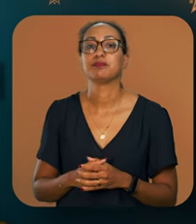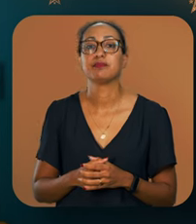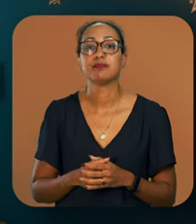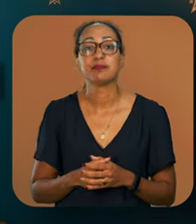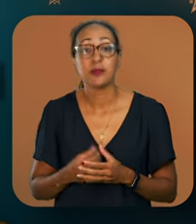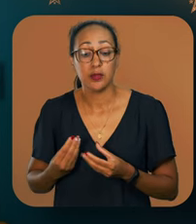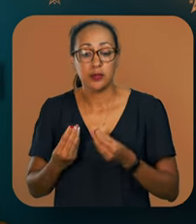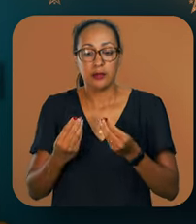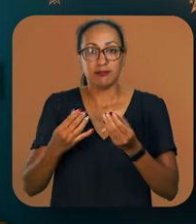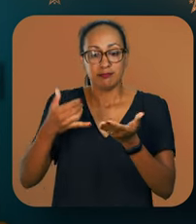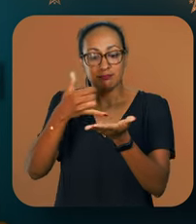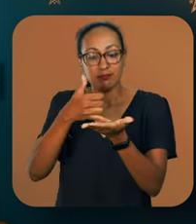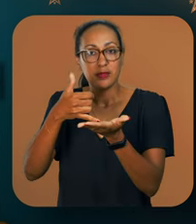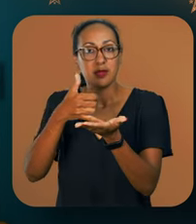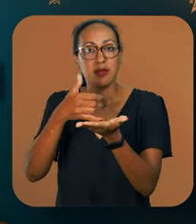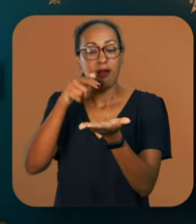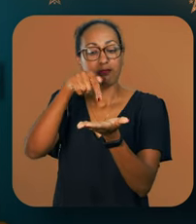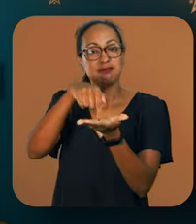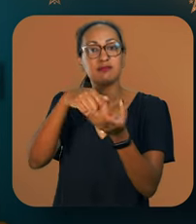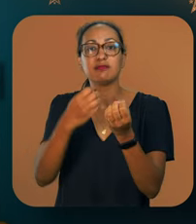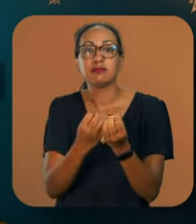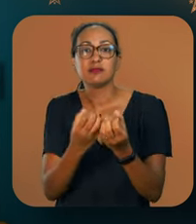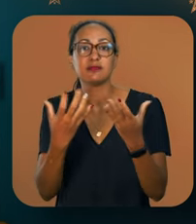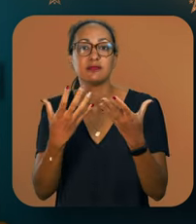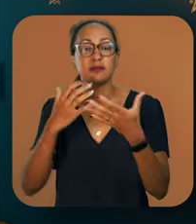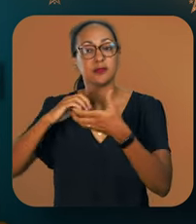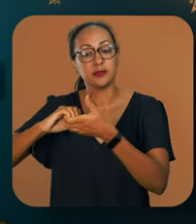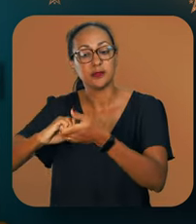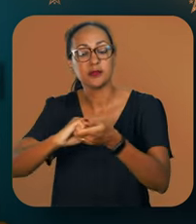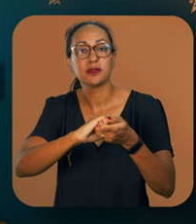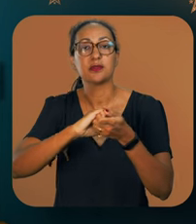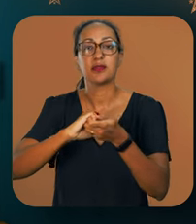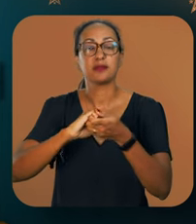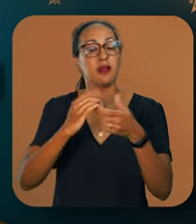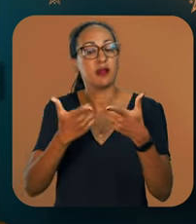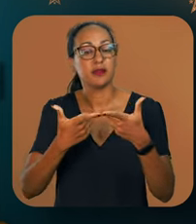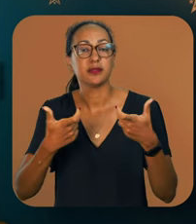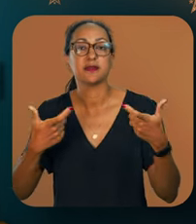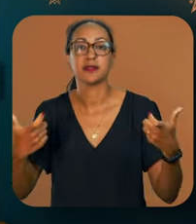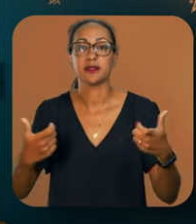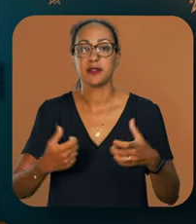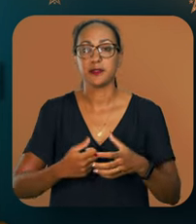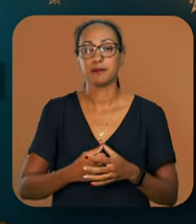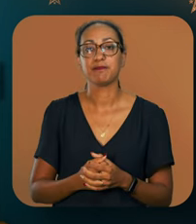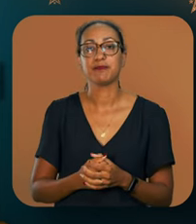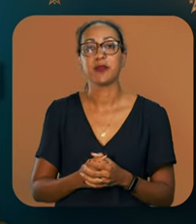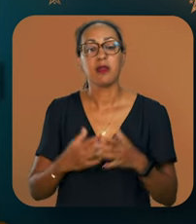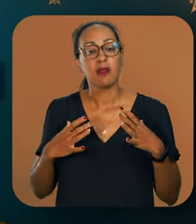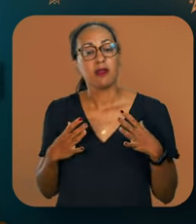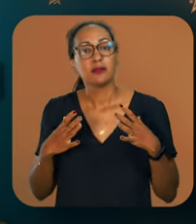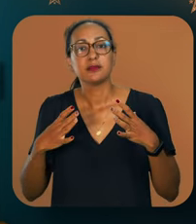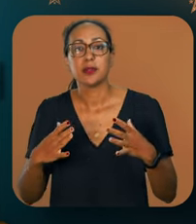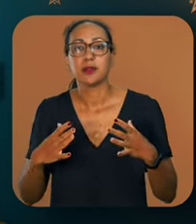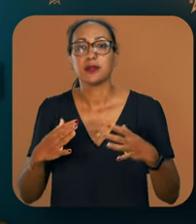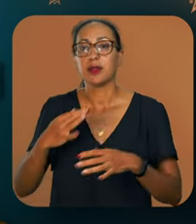pour faire de de notre île un lieu de prospérité de solidarité et de diversité votre dévouement